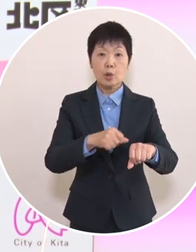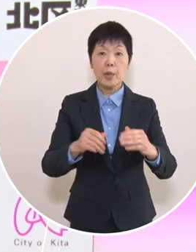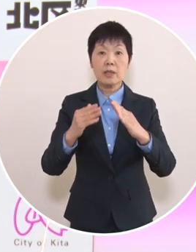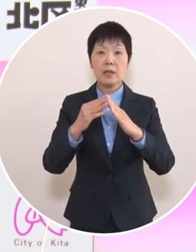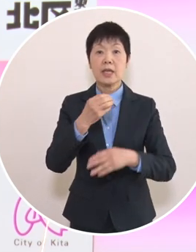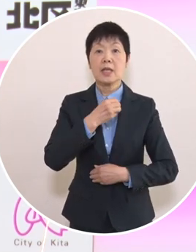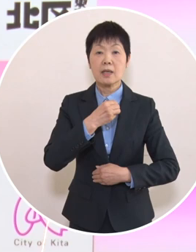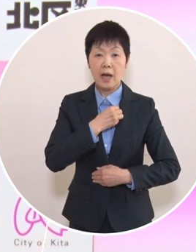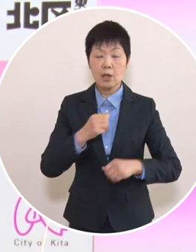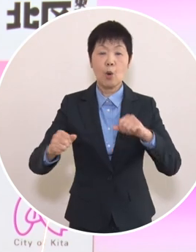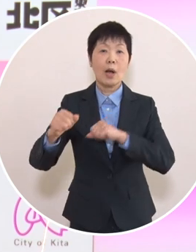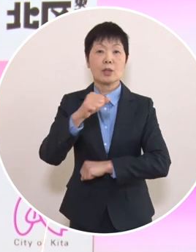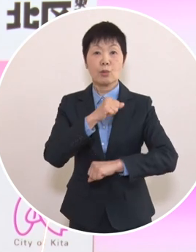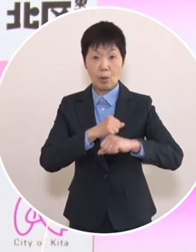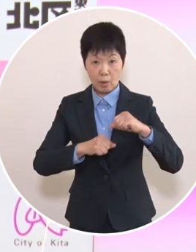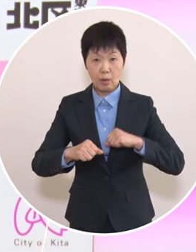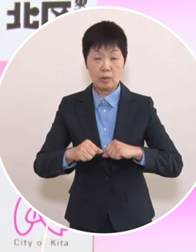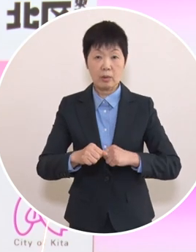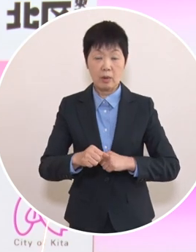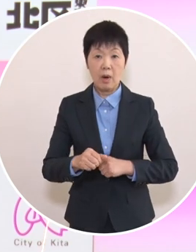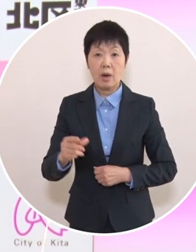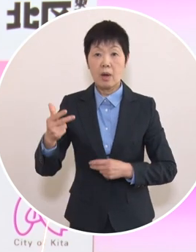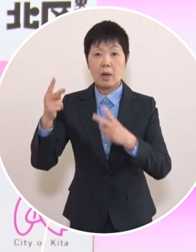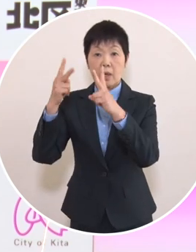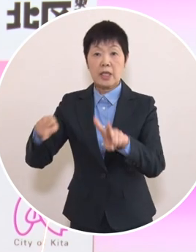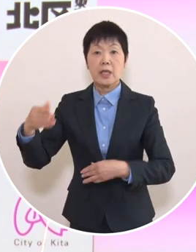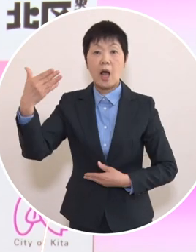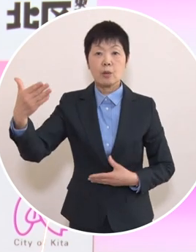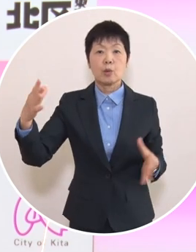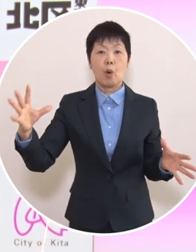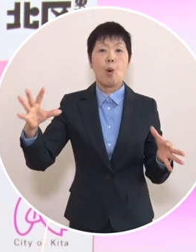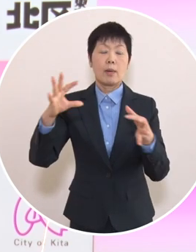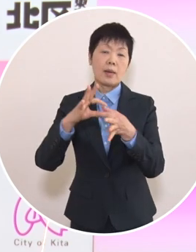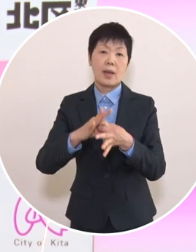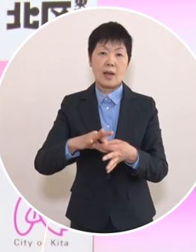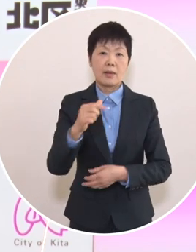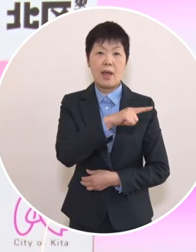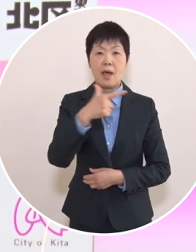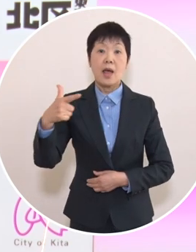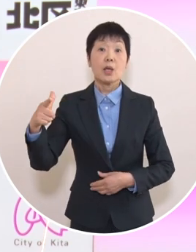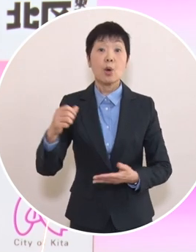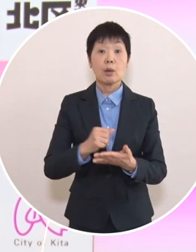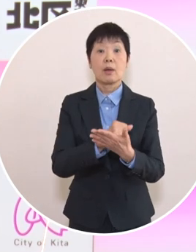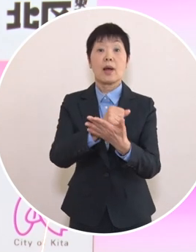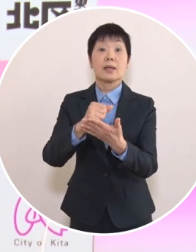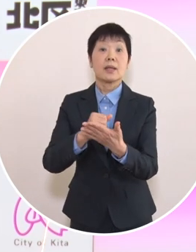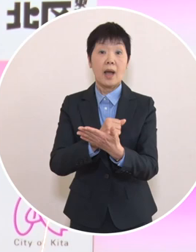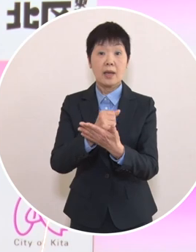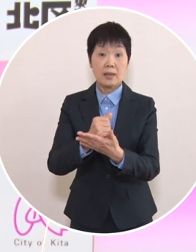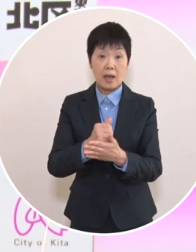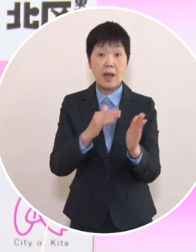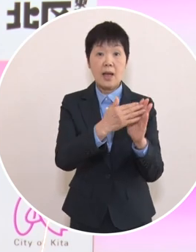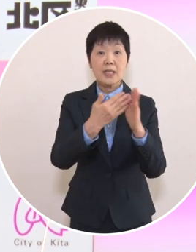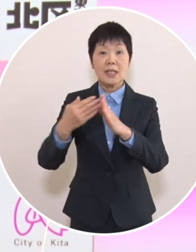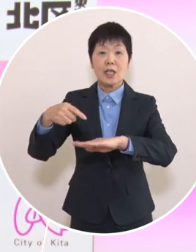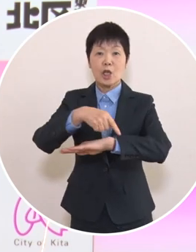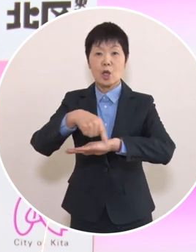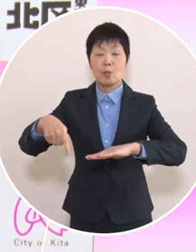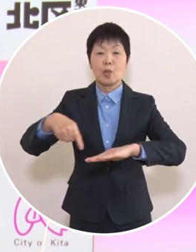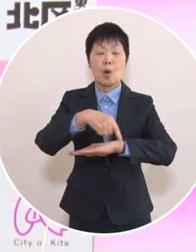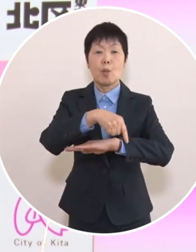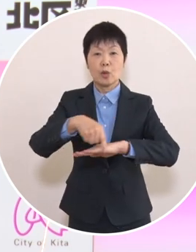活動を始め北区と連携しさまざまな機会を捉えシティプロモーションの